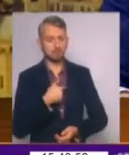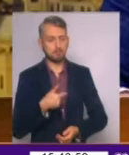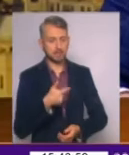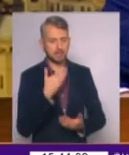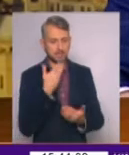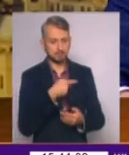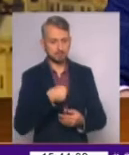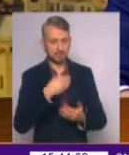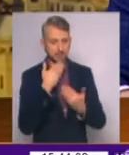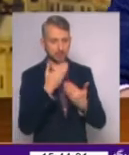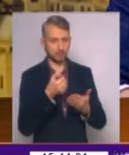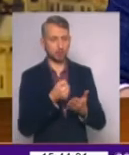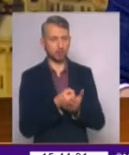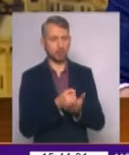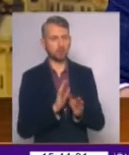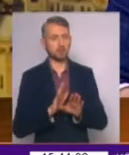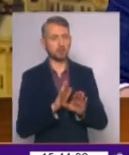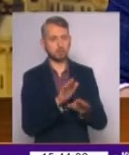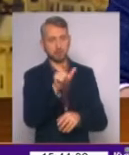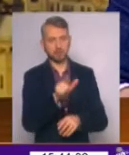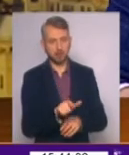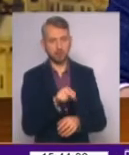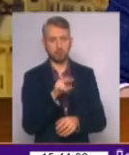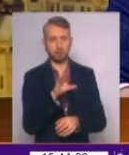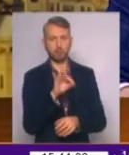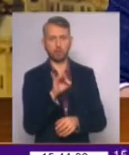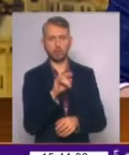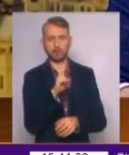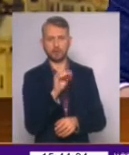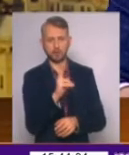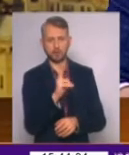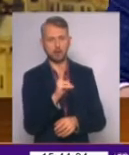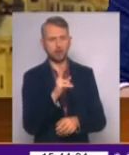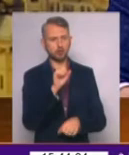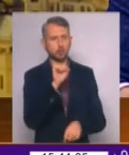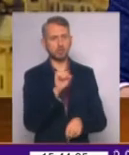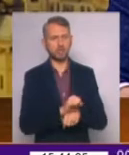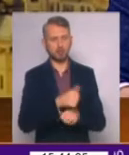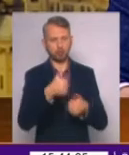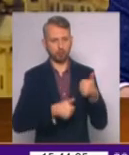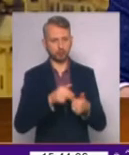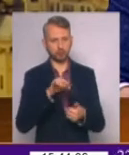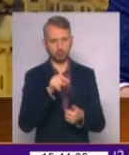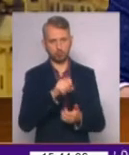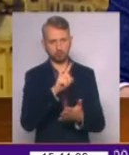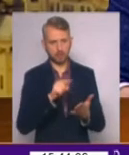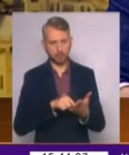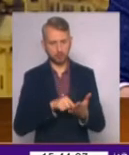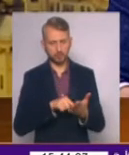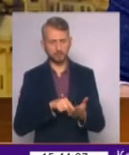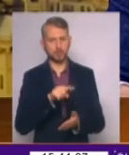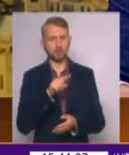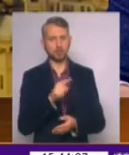до профільного заступника Поврозника, зупинити конкурс по цьому питанню.